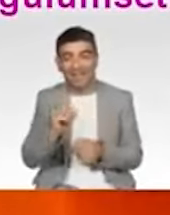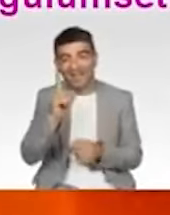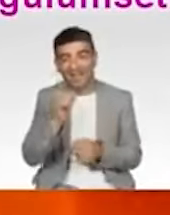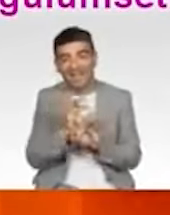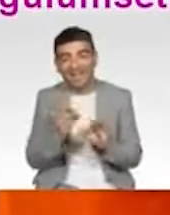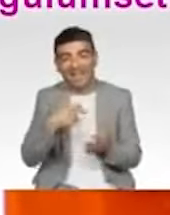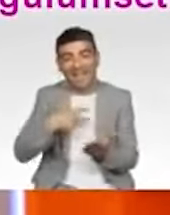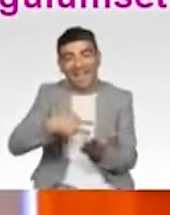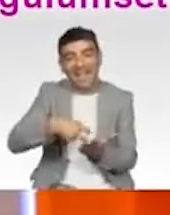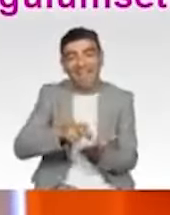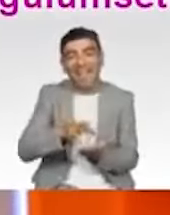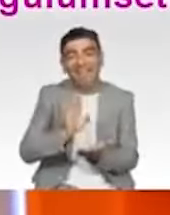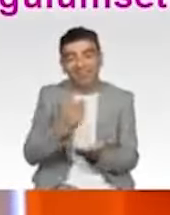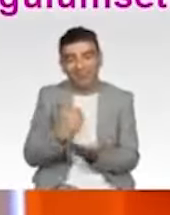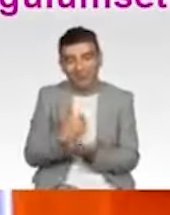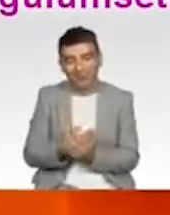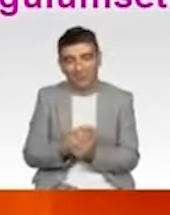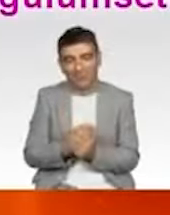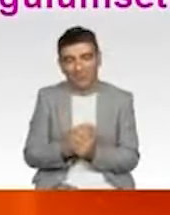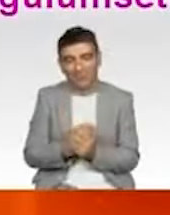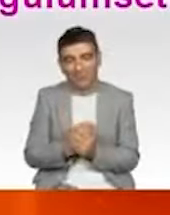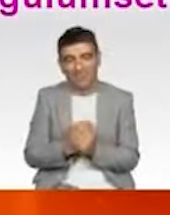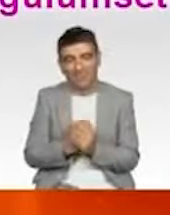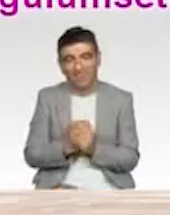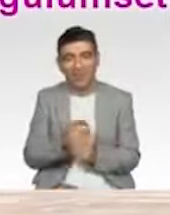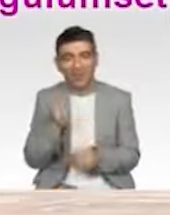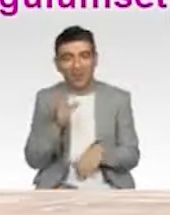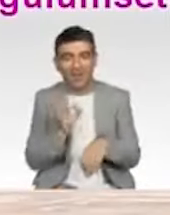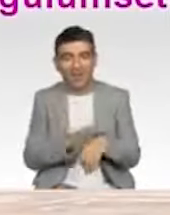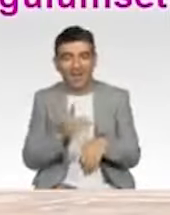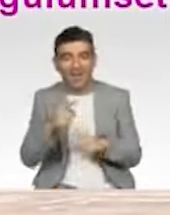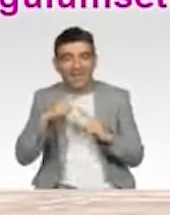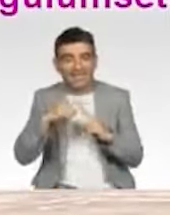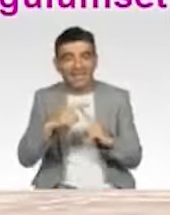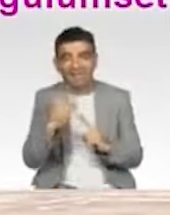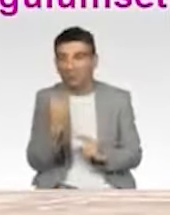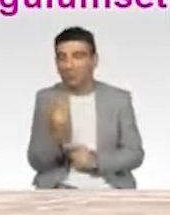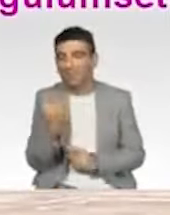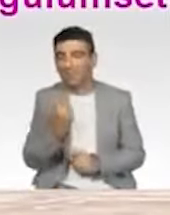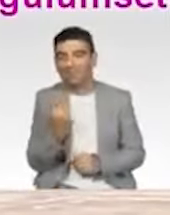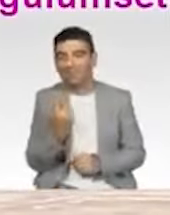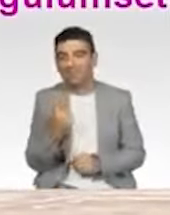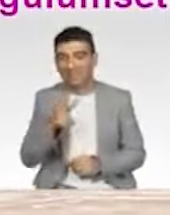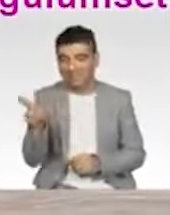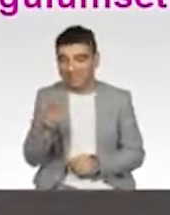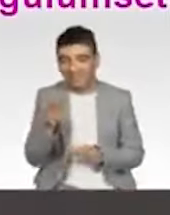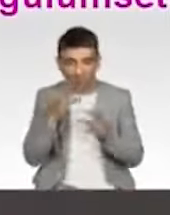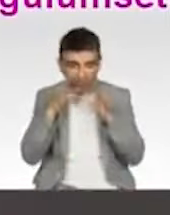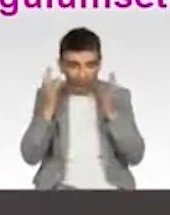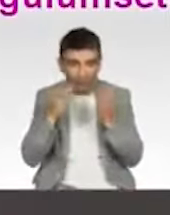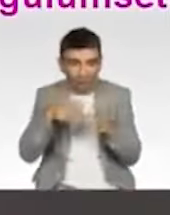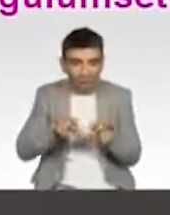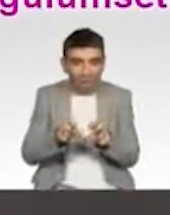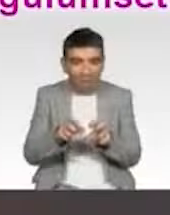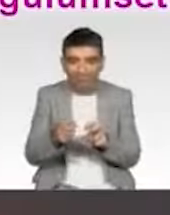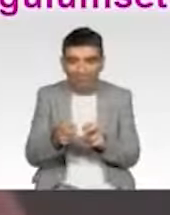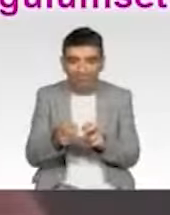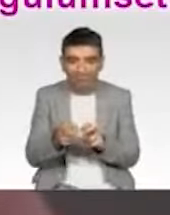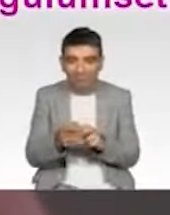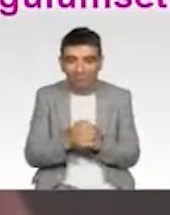önünde yemiyoruz. O mantıkla. Hayır, o an zaten teklif... Zaten güzel bir şey ya. Her iki tarafta mutlu. Dizi çöküp çökmemek zaten